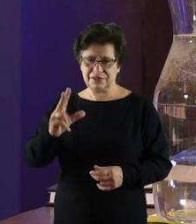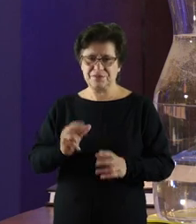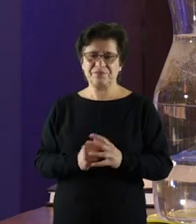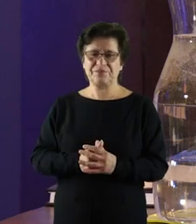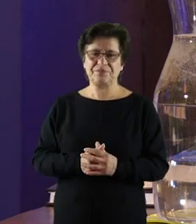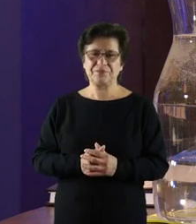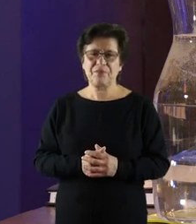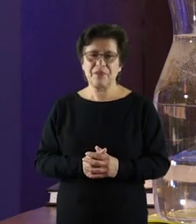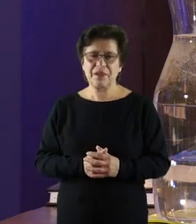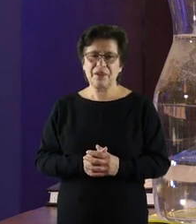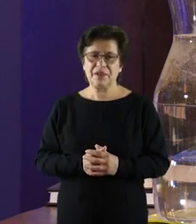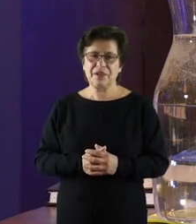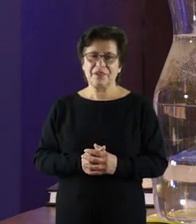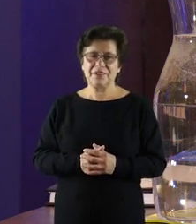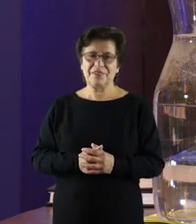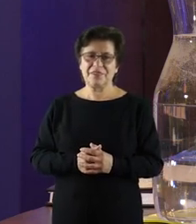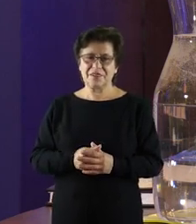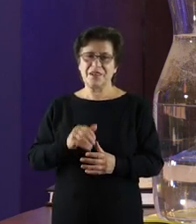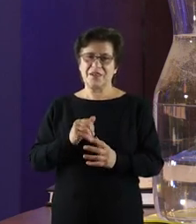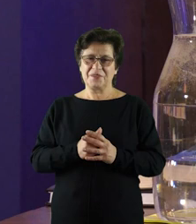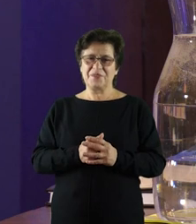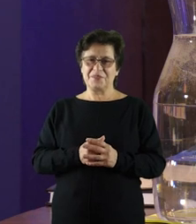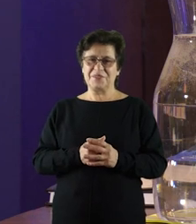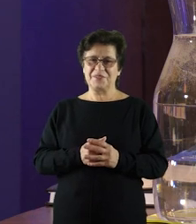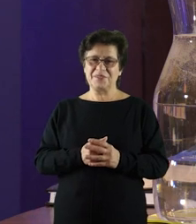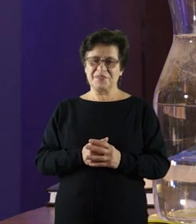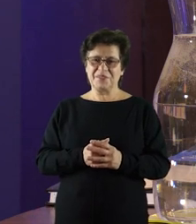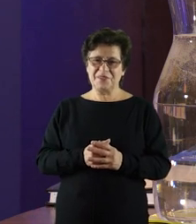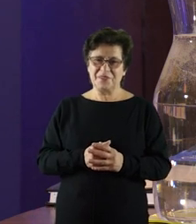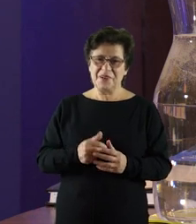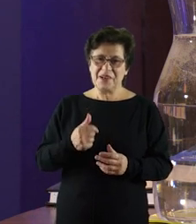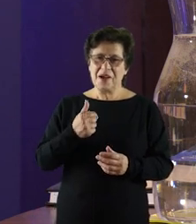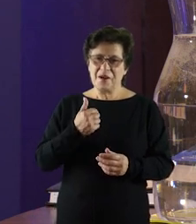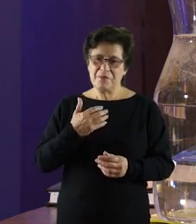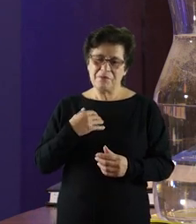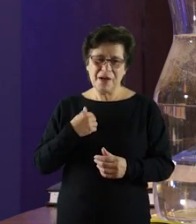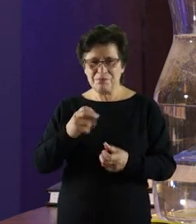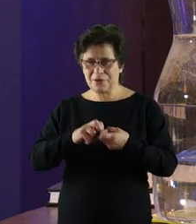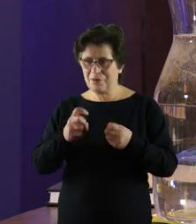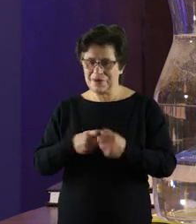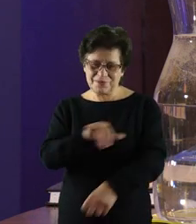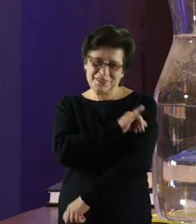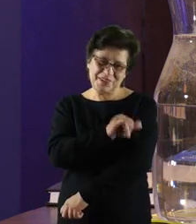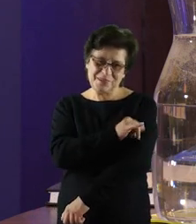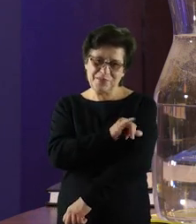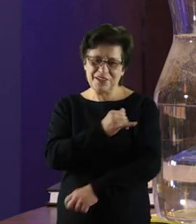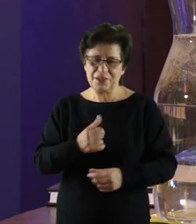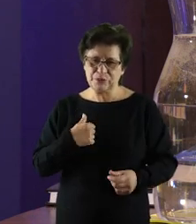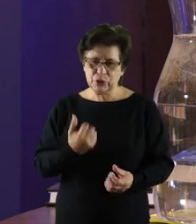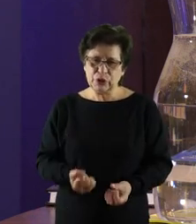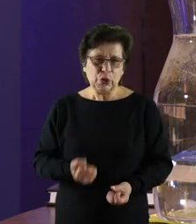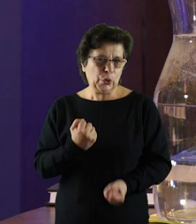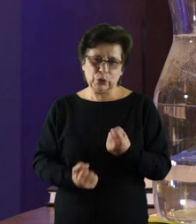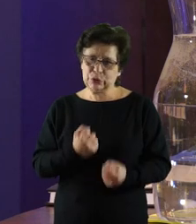Patryk pytał. No już macie głupawkę z powodu tych moich kłopotów z imieniem. Patryk mi zadał trudne